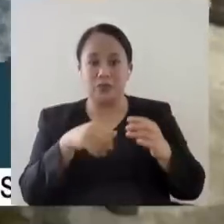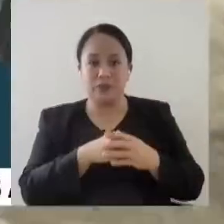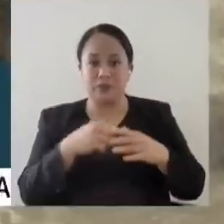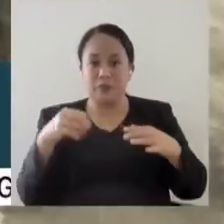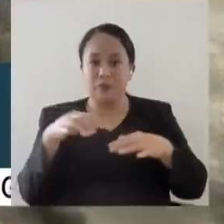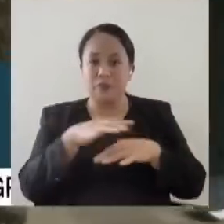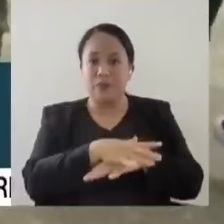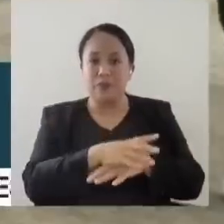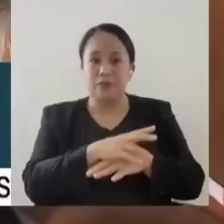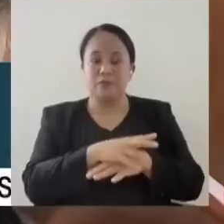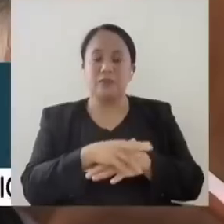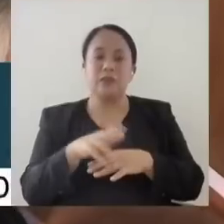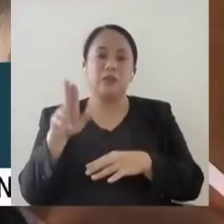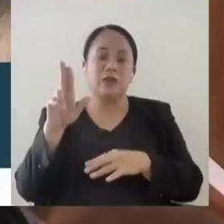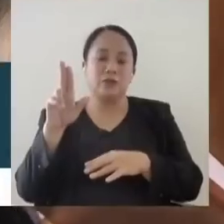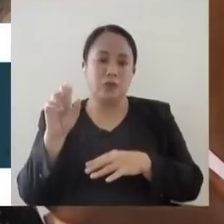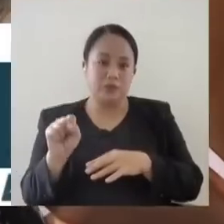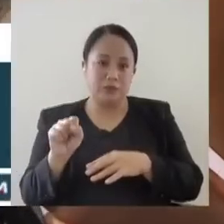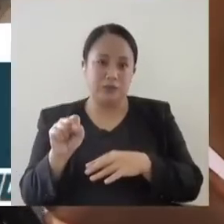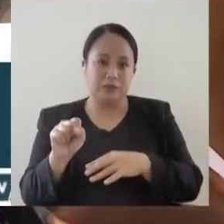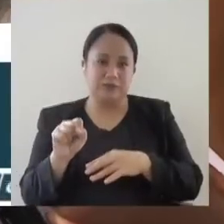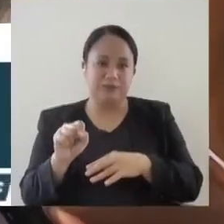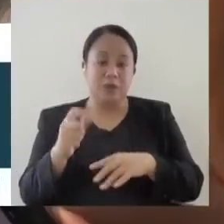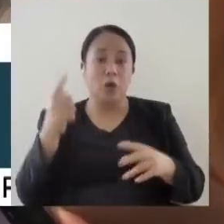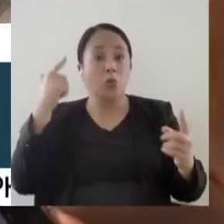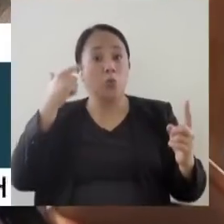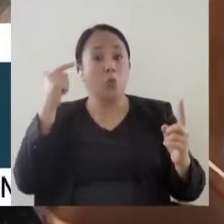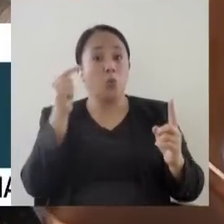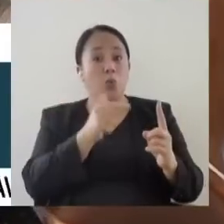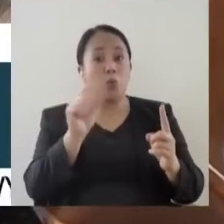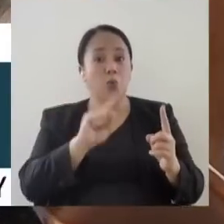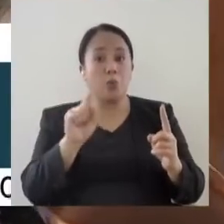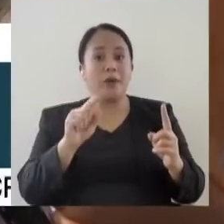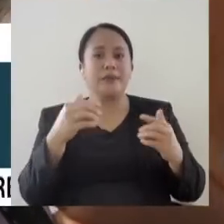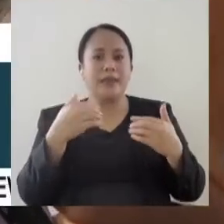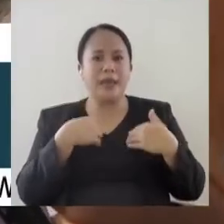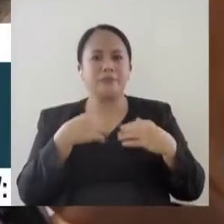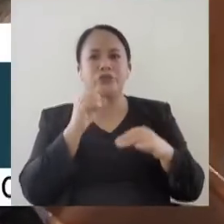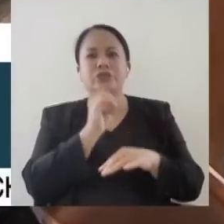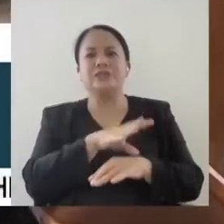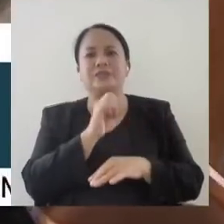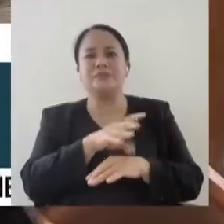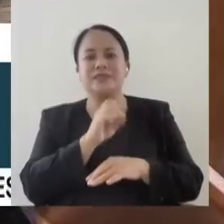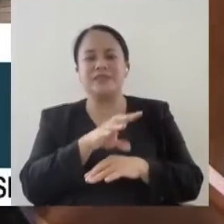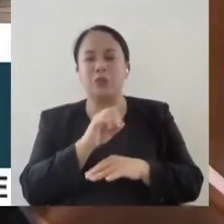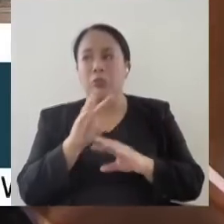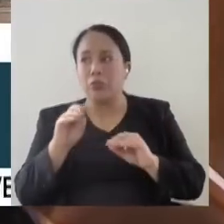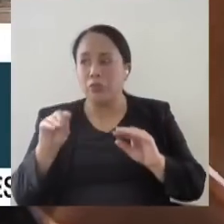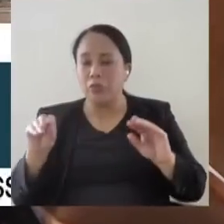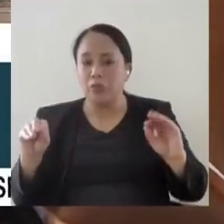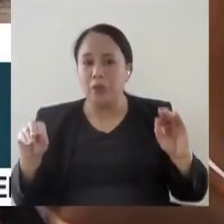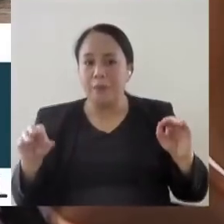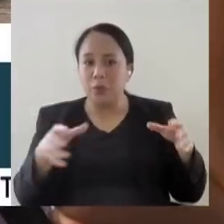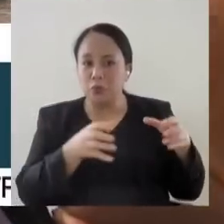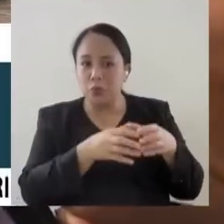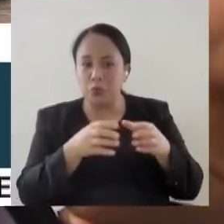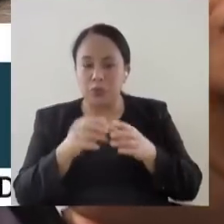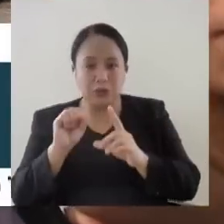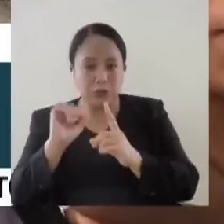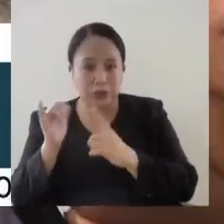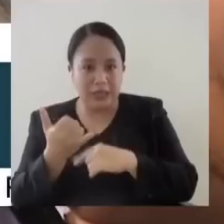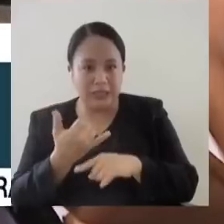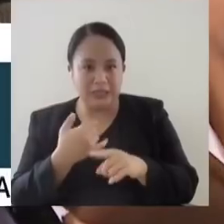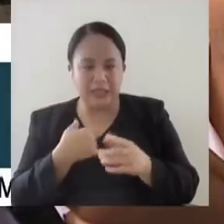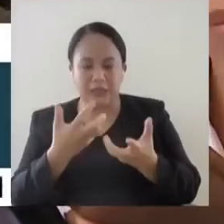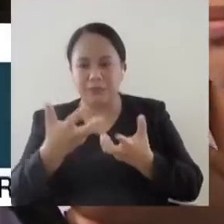United States. Ang layunin nito ay maglagay ng chismis sa bawat sektor ng society na